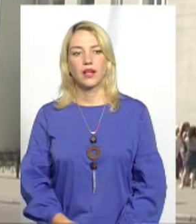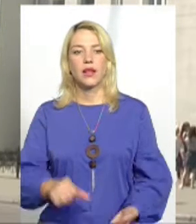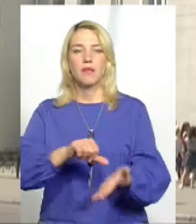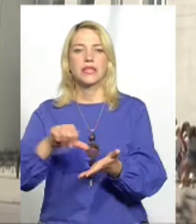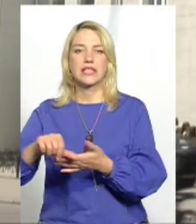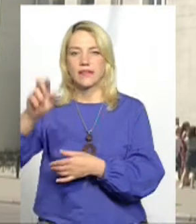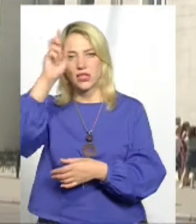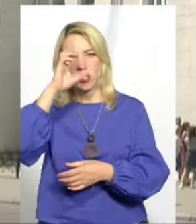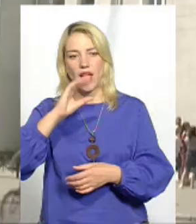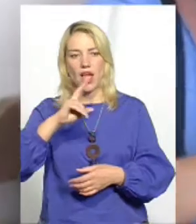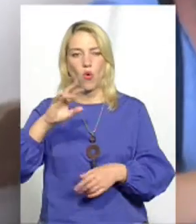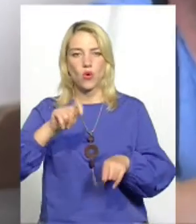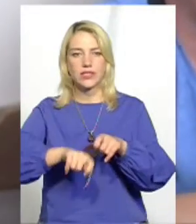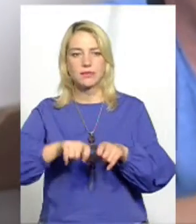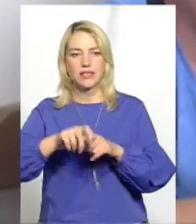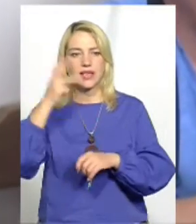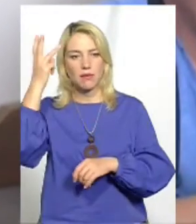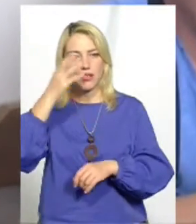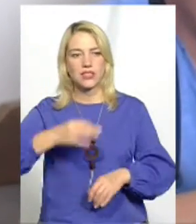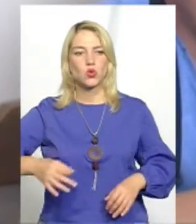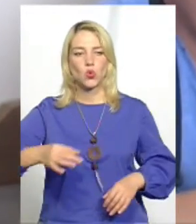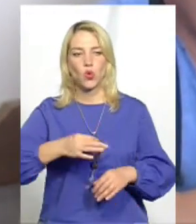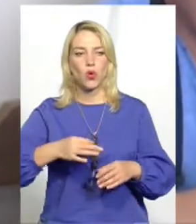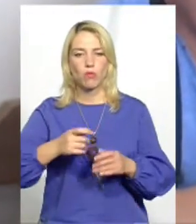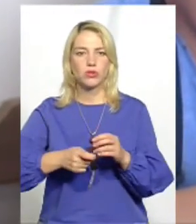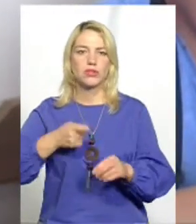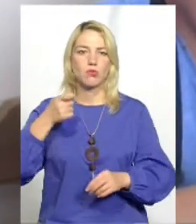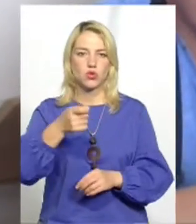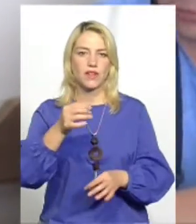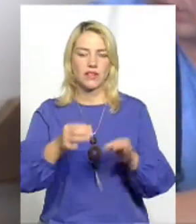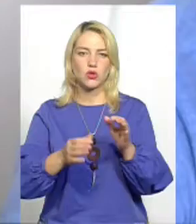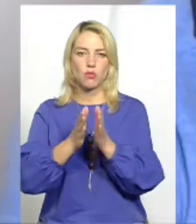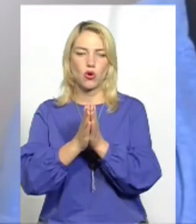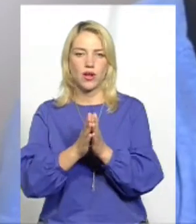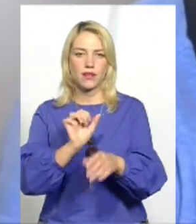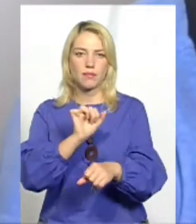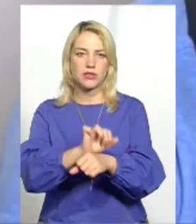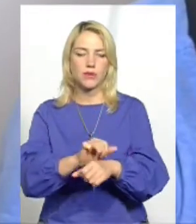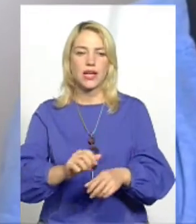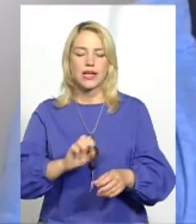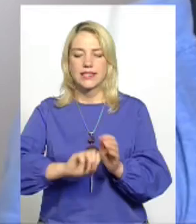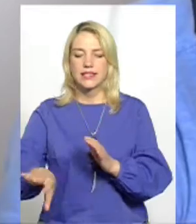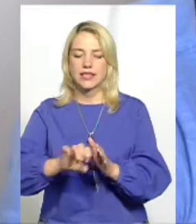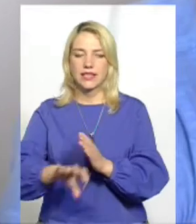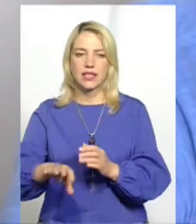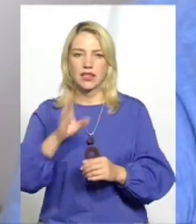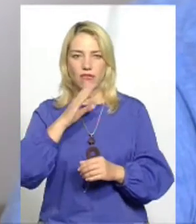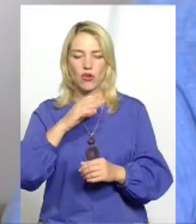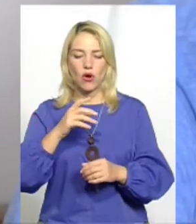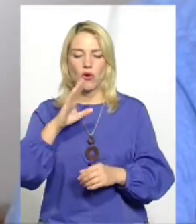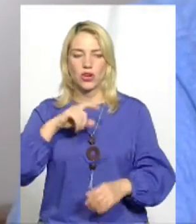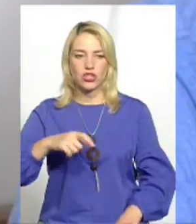Представники Державної екологічної інспекції Хмельницької області позивалися до суду з проханням призупинити скиди зворотних вод у річку